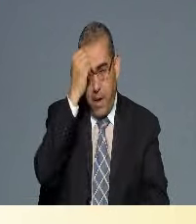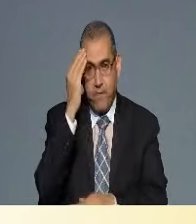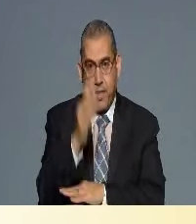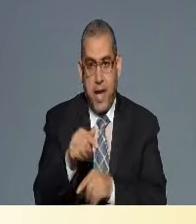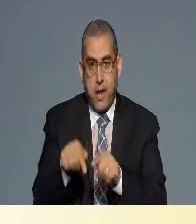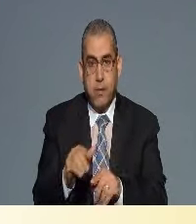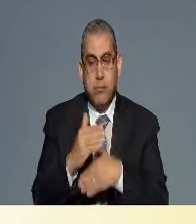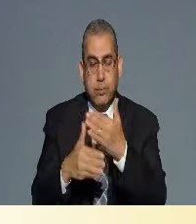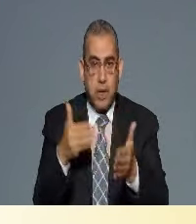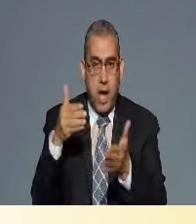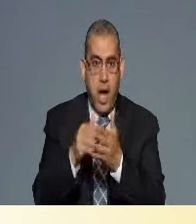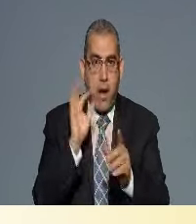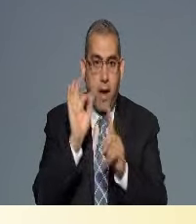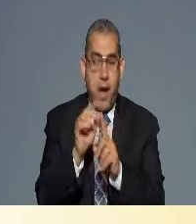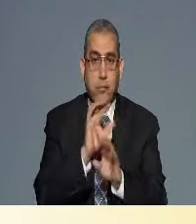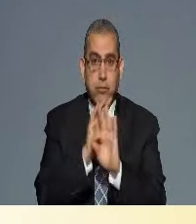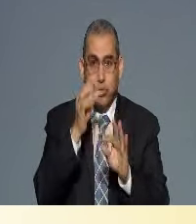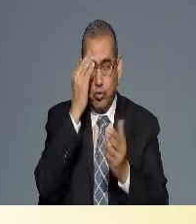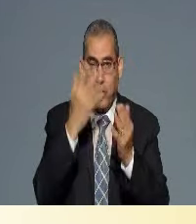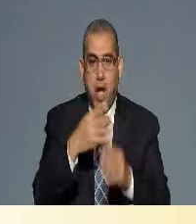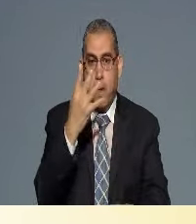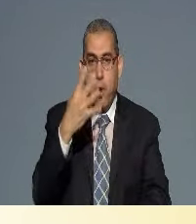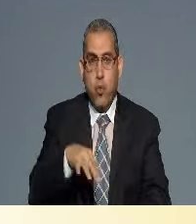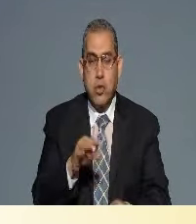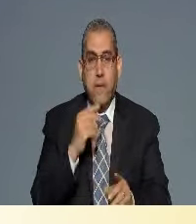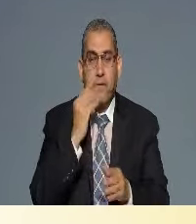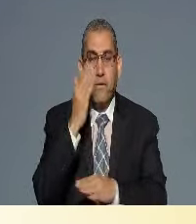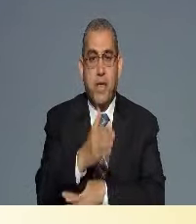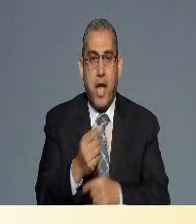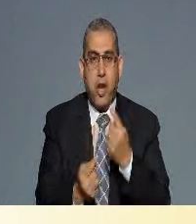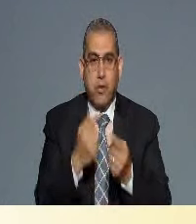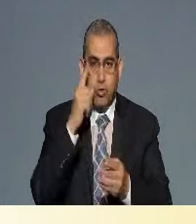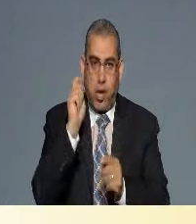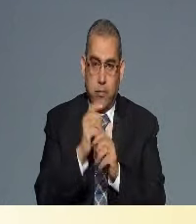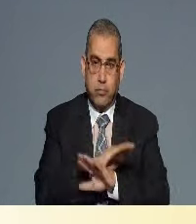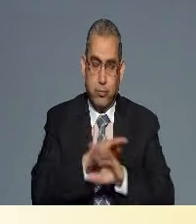وانتهاء المستهدف ان شاء الله ل4.5 مليون فدان استصلاح.